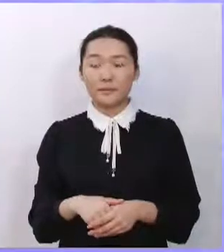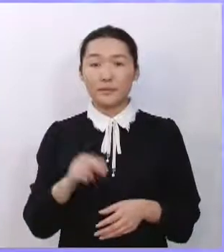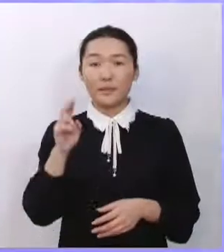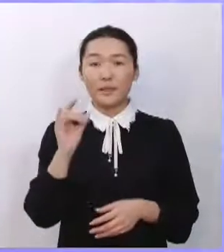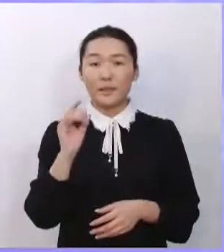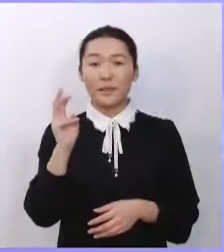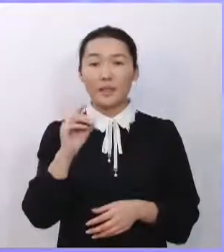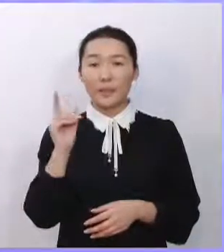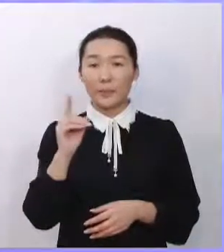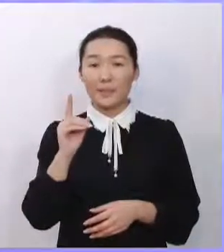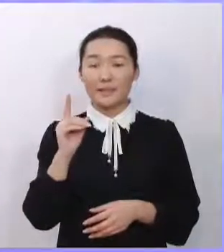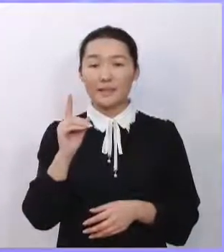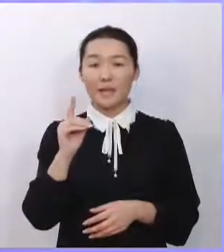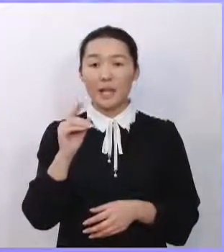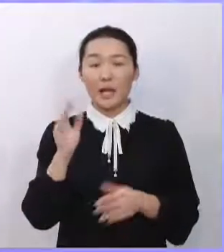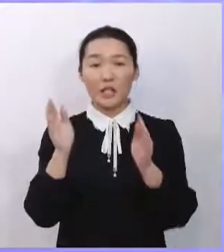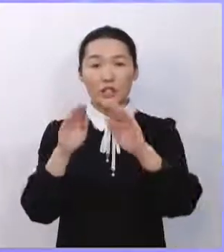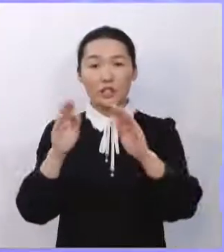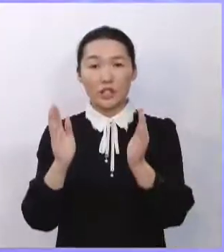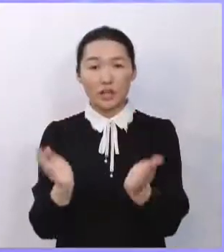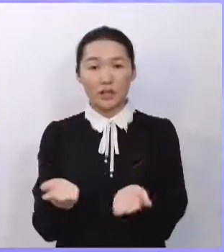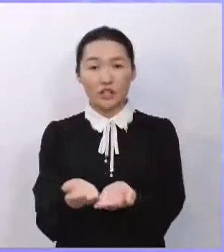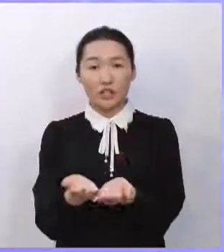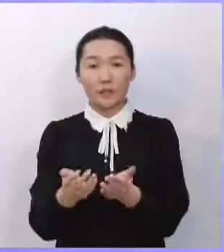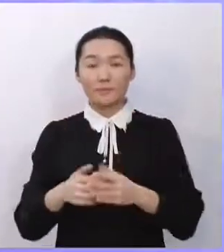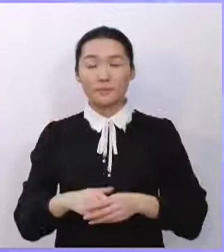Кымыз чаначта,